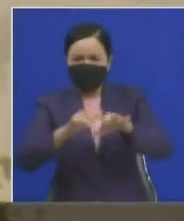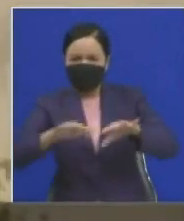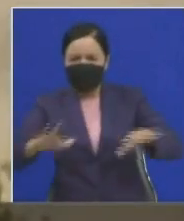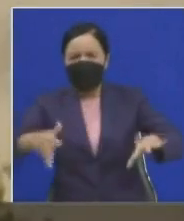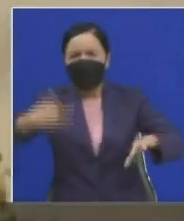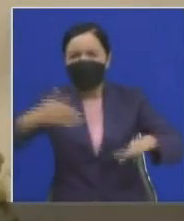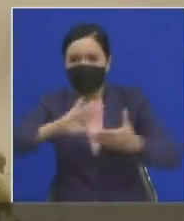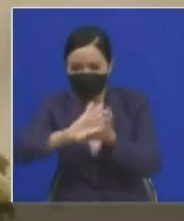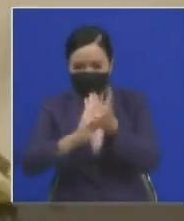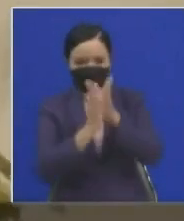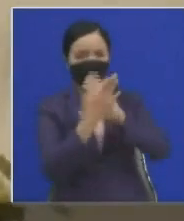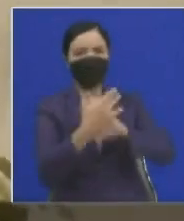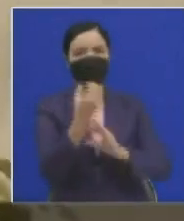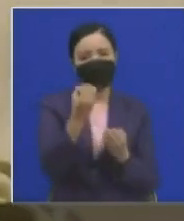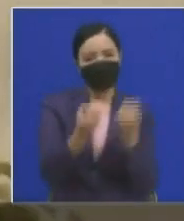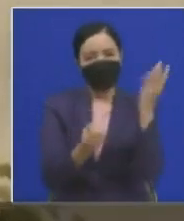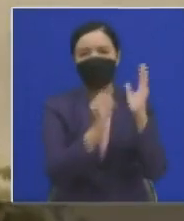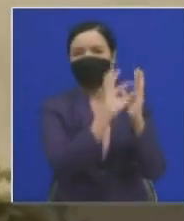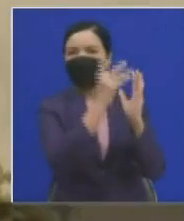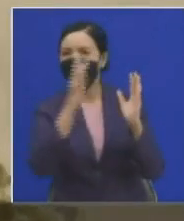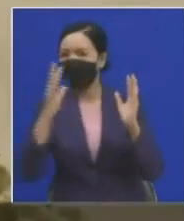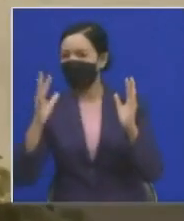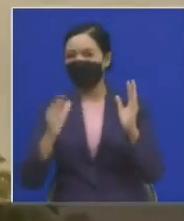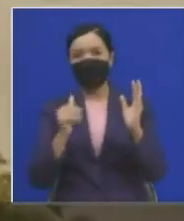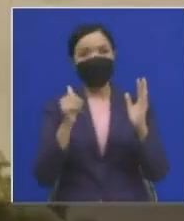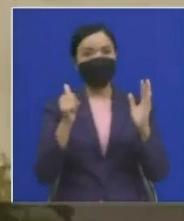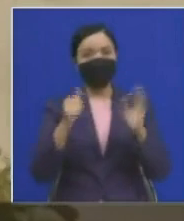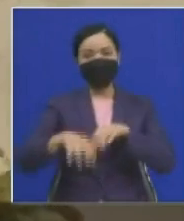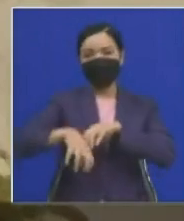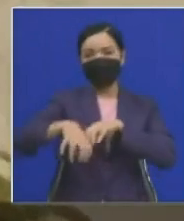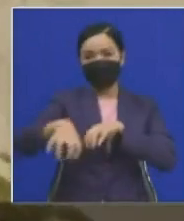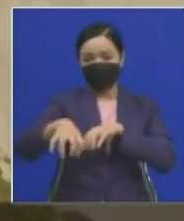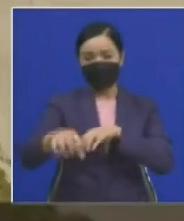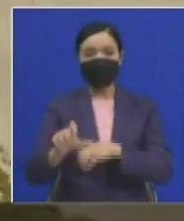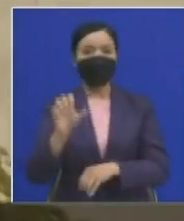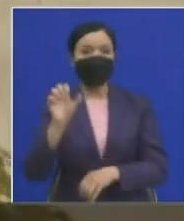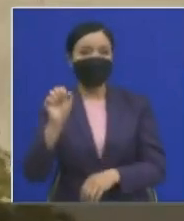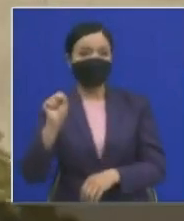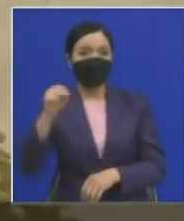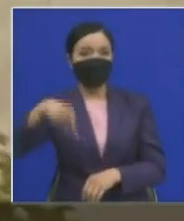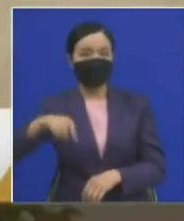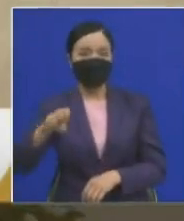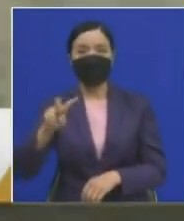้องใช้ ทำแัไคะ cry puffิเจงอัวร